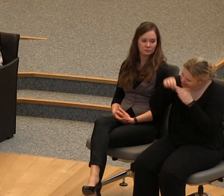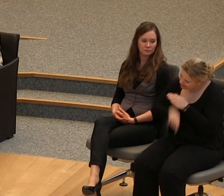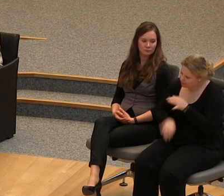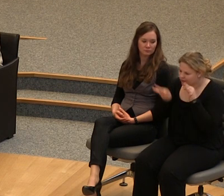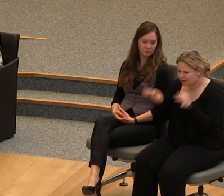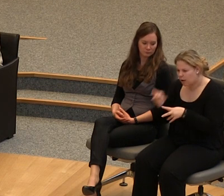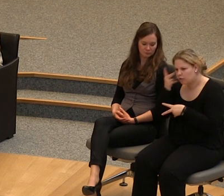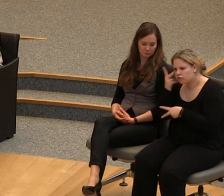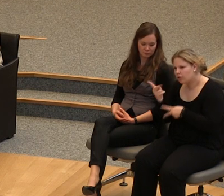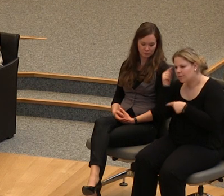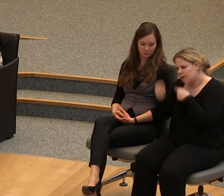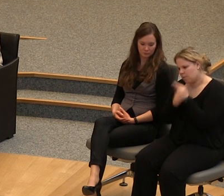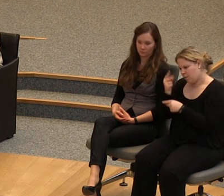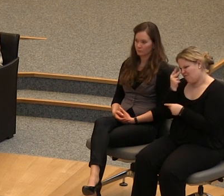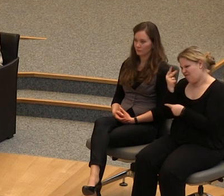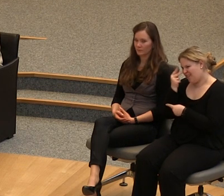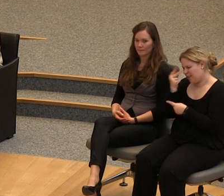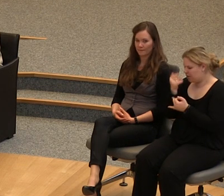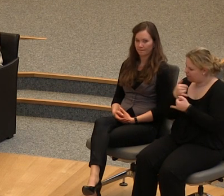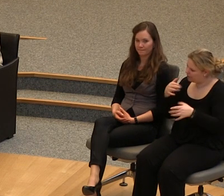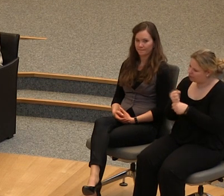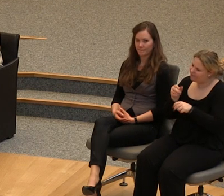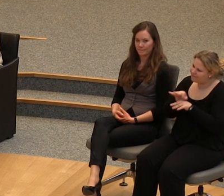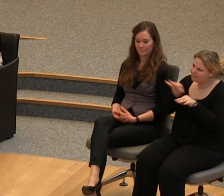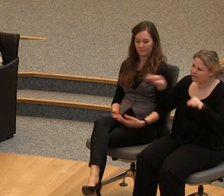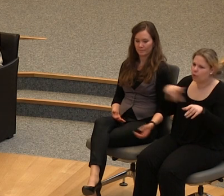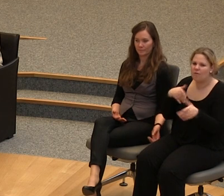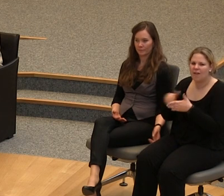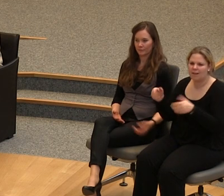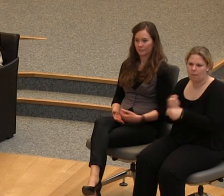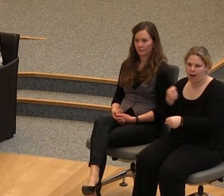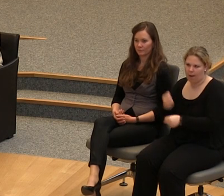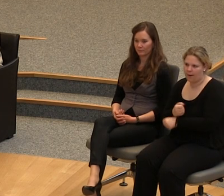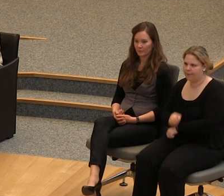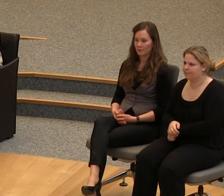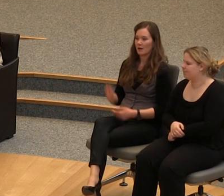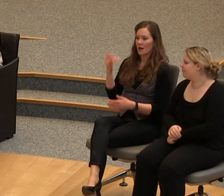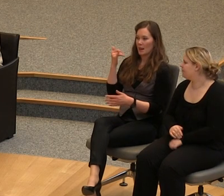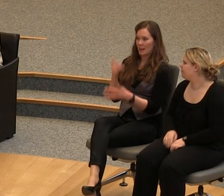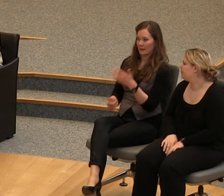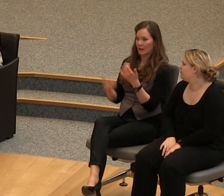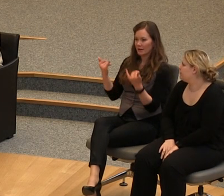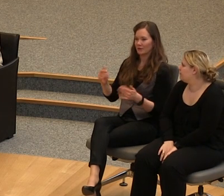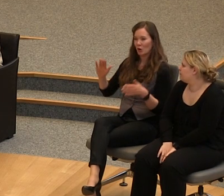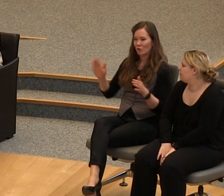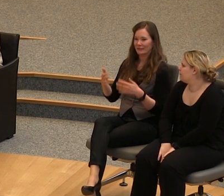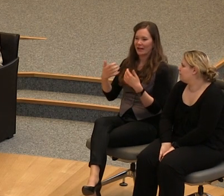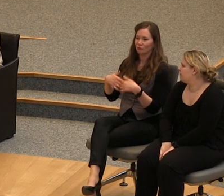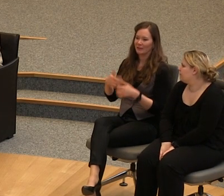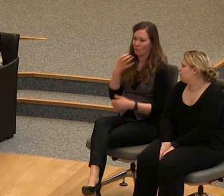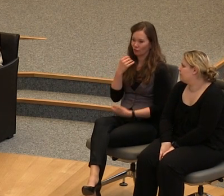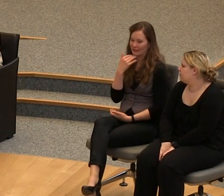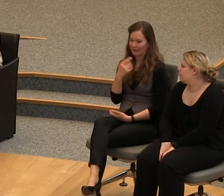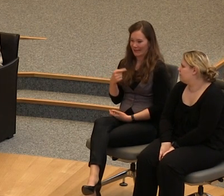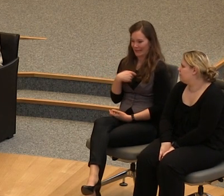und wir wollen sie natürlich auch weiter bearbeiten. Zum Schluss noch eine kleine Geschichte. Ich